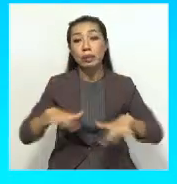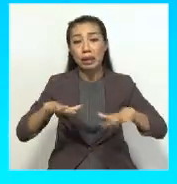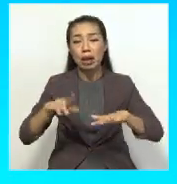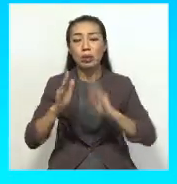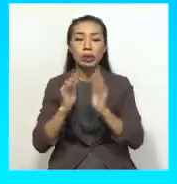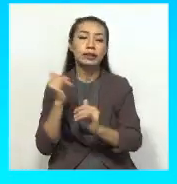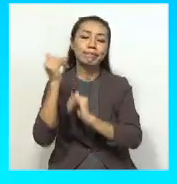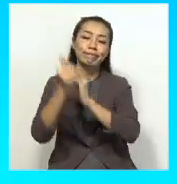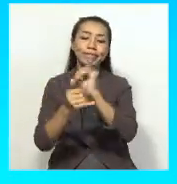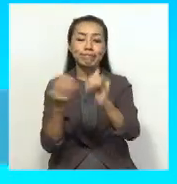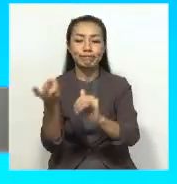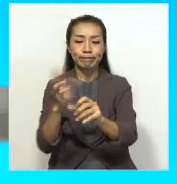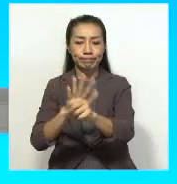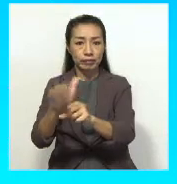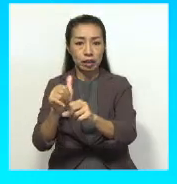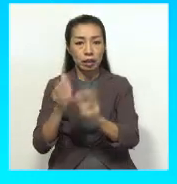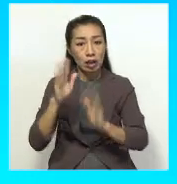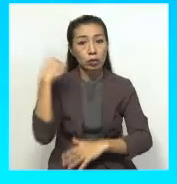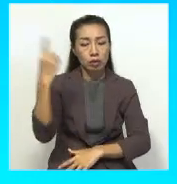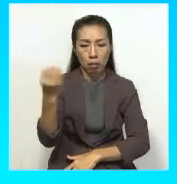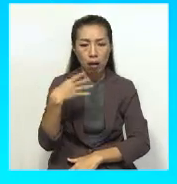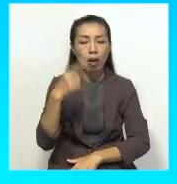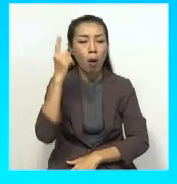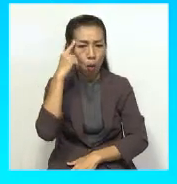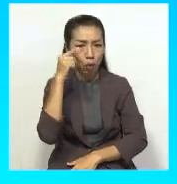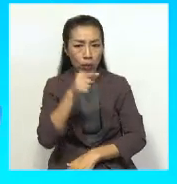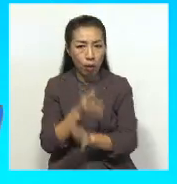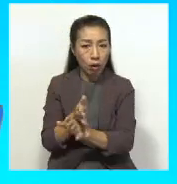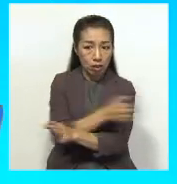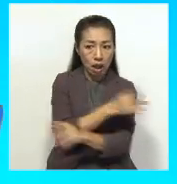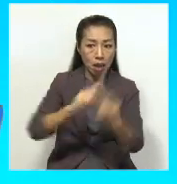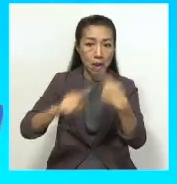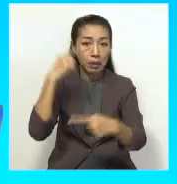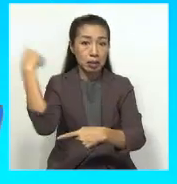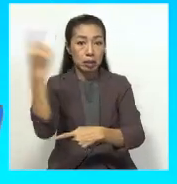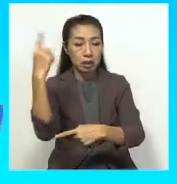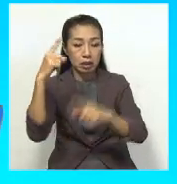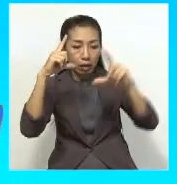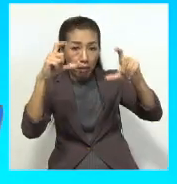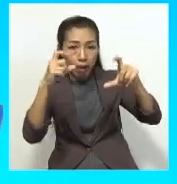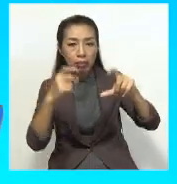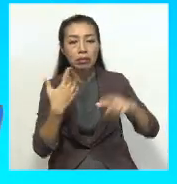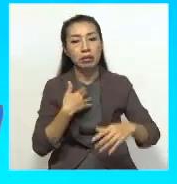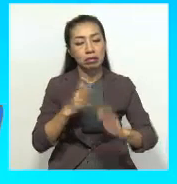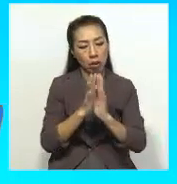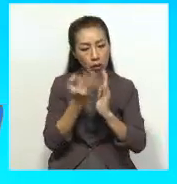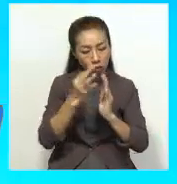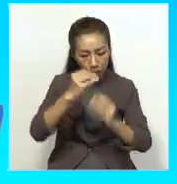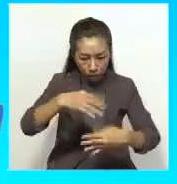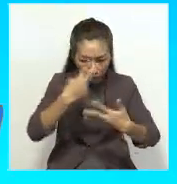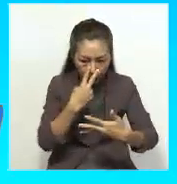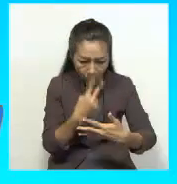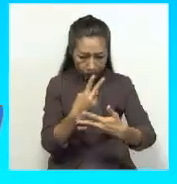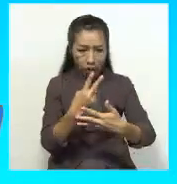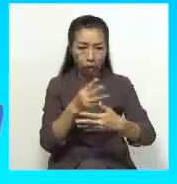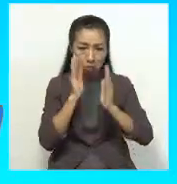ที่มาเที่ยวบึงบัวแห่งนี้ก็บอกว่าที่มาเที่ยวเพราะว่ารู้จักจากเพื่อนที่มาเที่ยวก่อนหน้านี ้ แล้วก็จากทางโซเชียลมีเดียด้วยนะคะที่มี